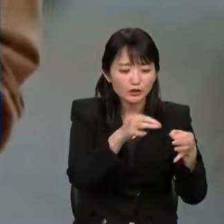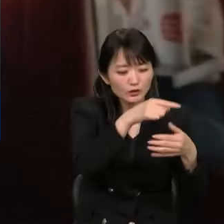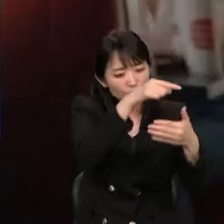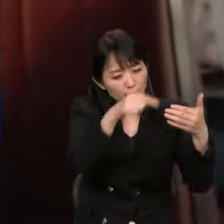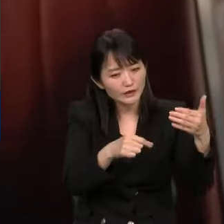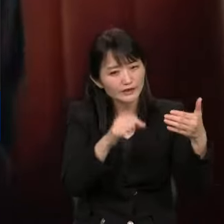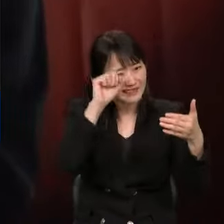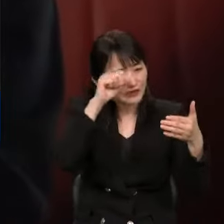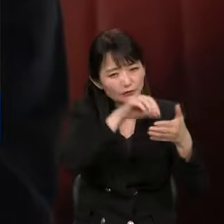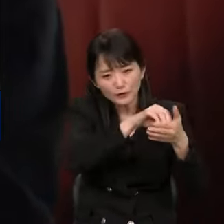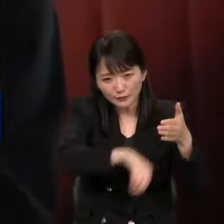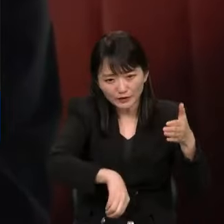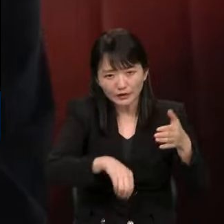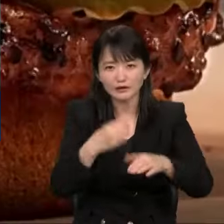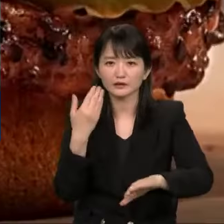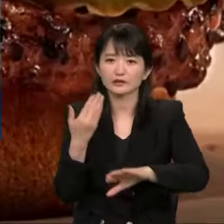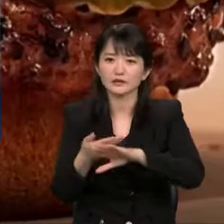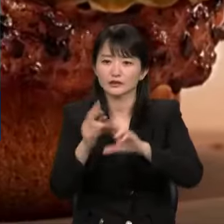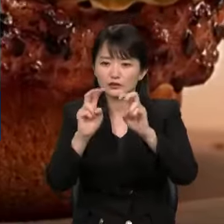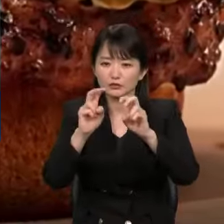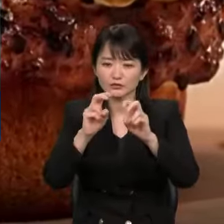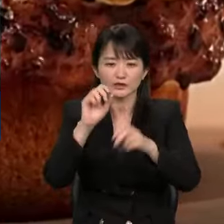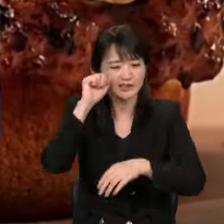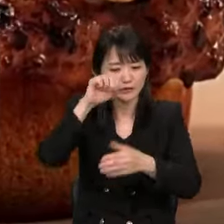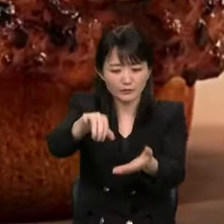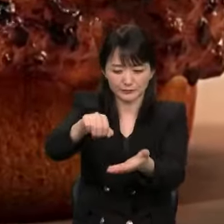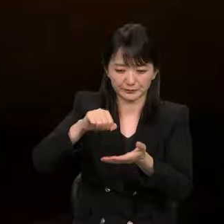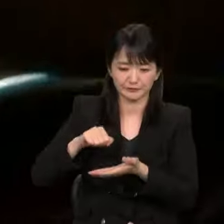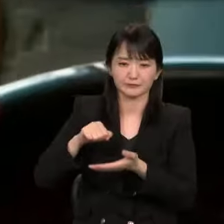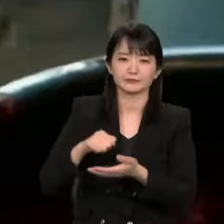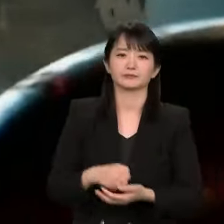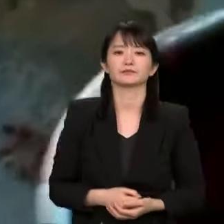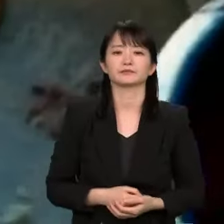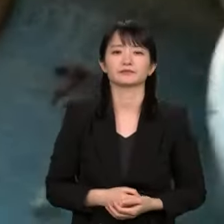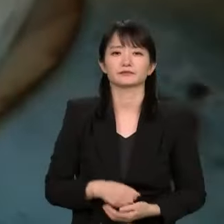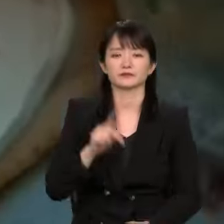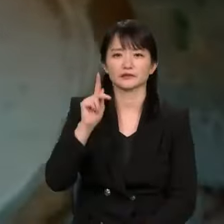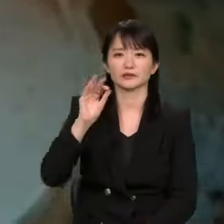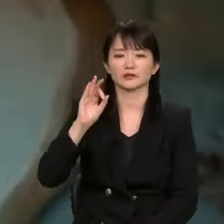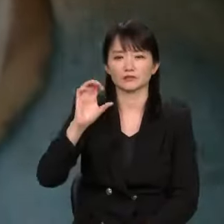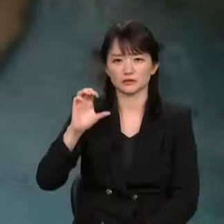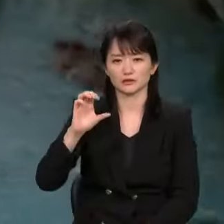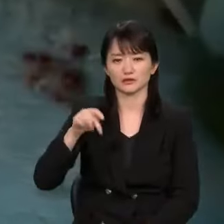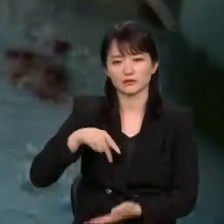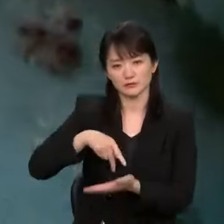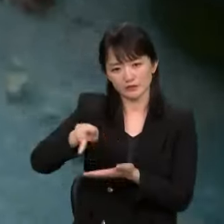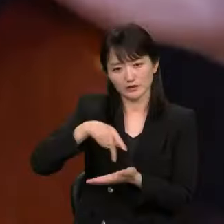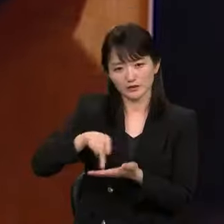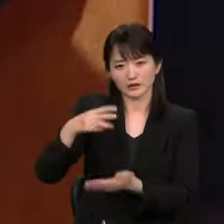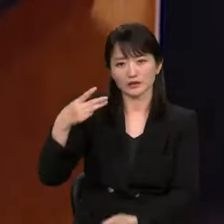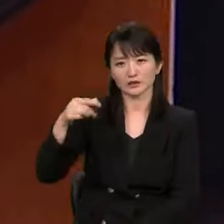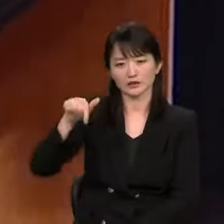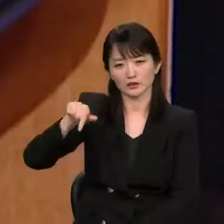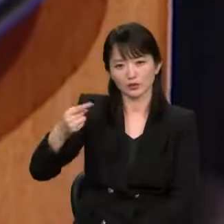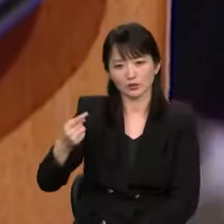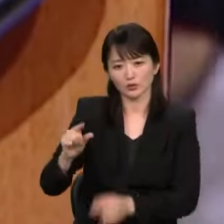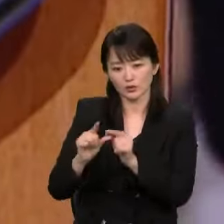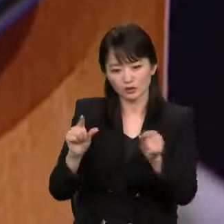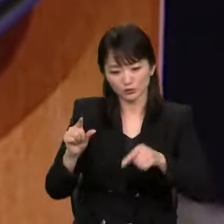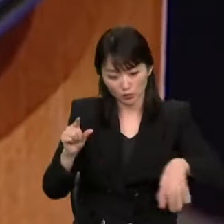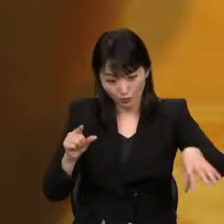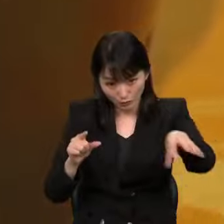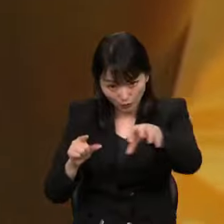뺐고 다른 업체에서 양파를 다시 들여왔다고 설명했습니다. KFC와 피자헛, 타코벨 등 유명 체인점의 일부